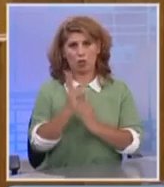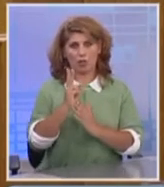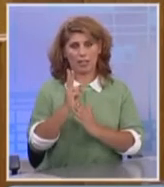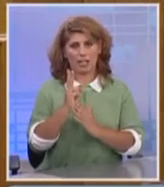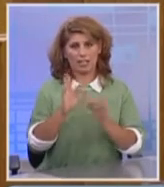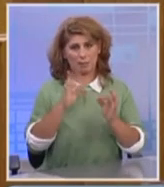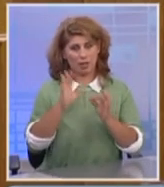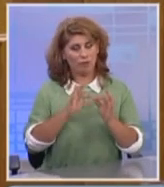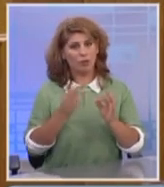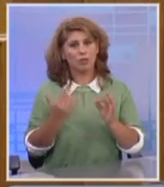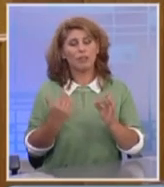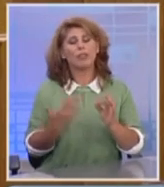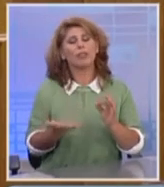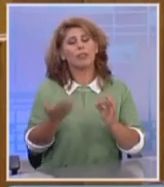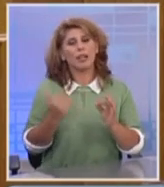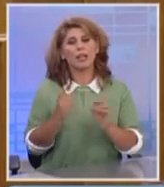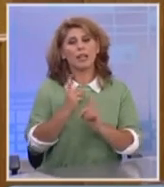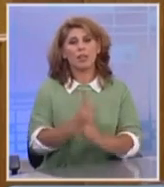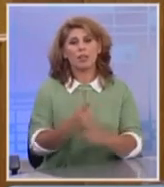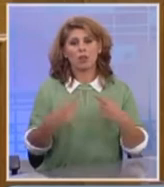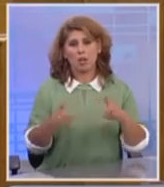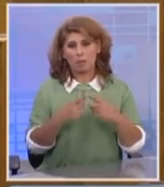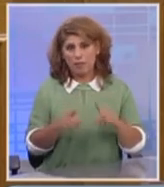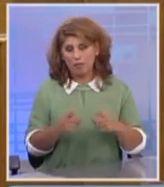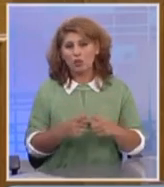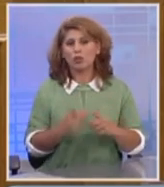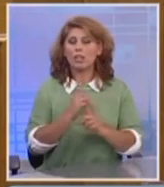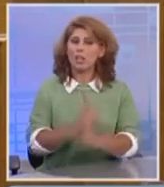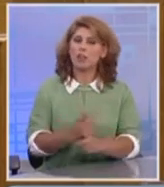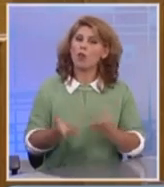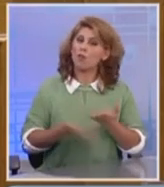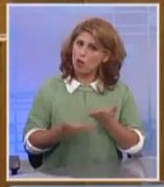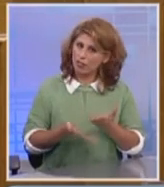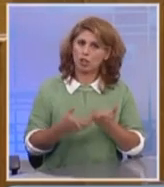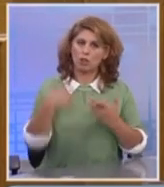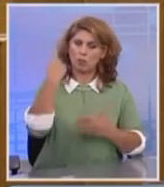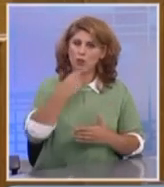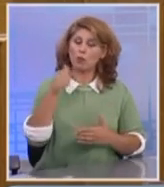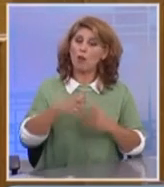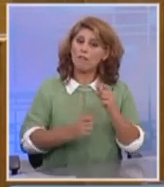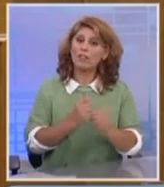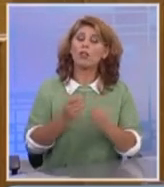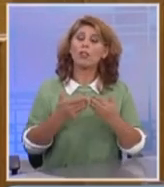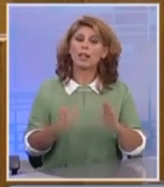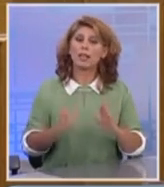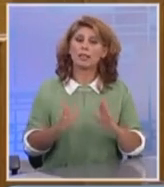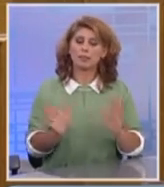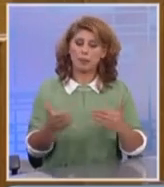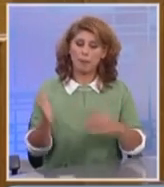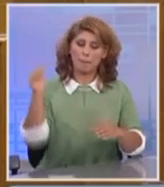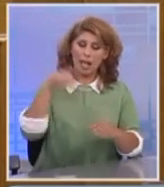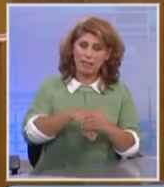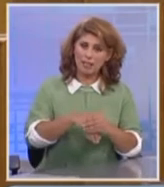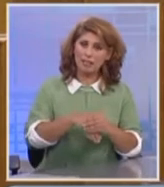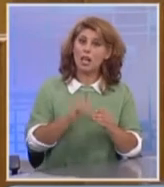12/9, καθώς λείπει το αναγκαίο ειδικό εκπαιδευτικό και ειδικό βοηθητικό προσωπικό. Και φέτος δεν άνοιξαν τμήματα ένταξης